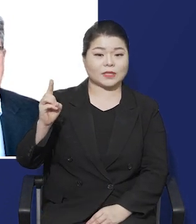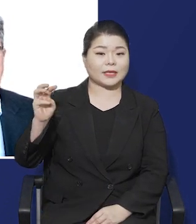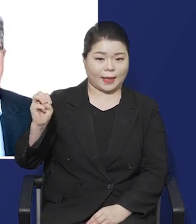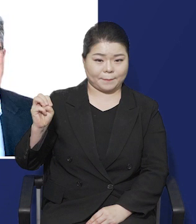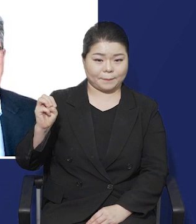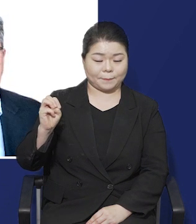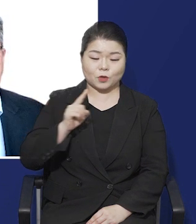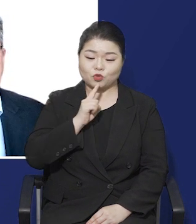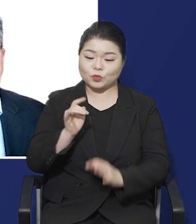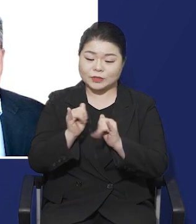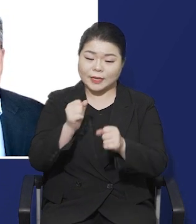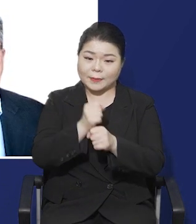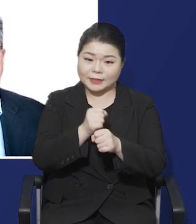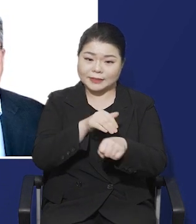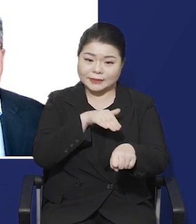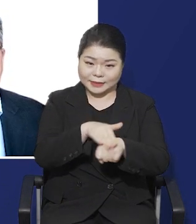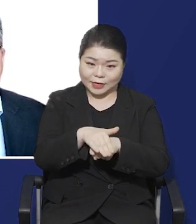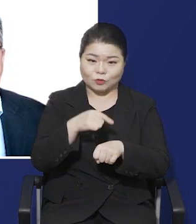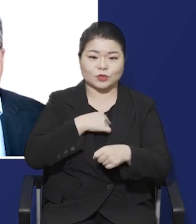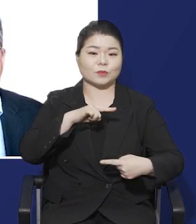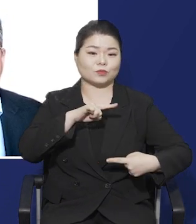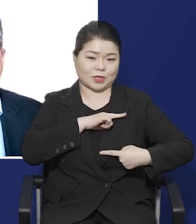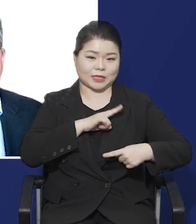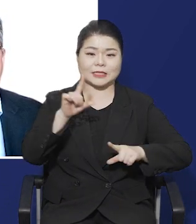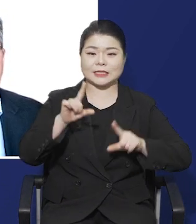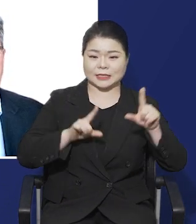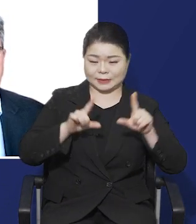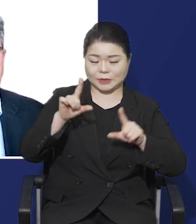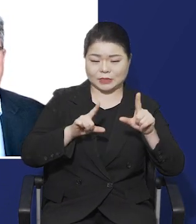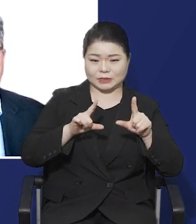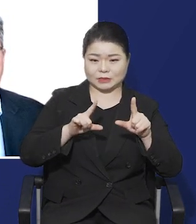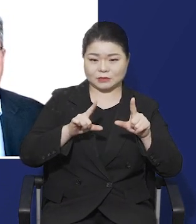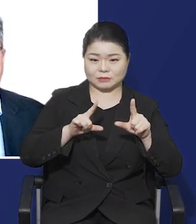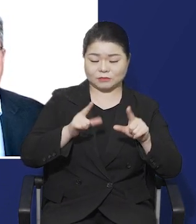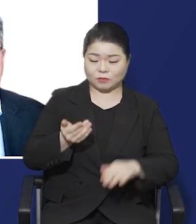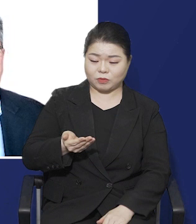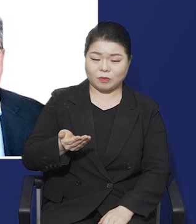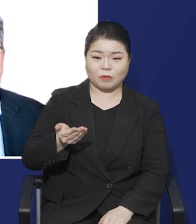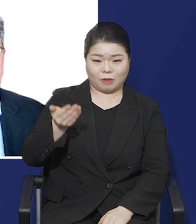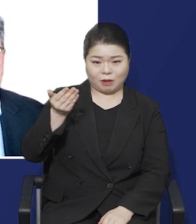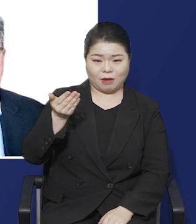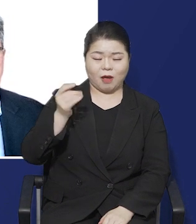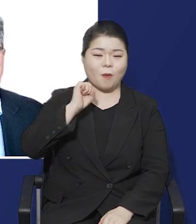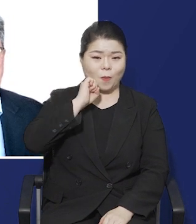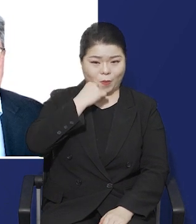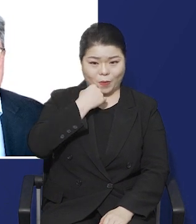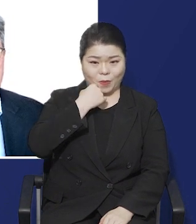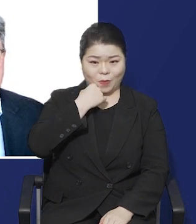생산 방식으로 인해서 자사 브랜드에 대한 브랜드 이미지가 제고할 수